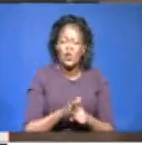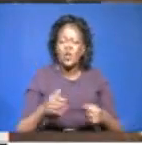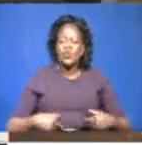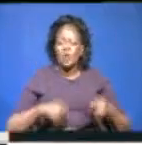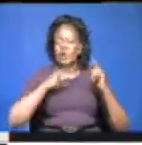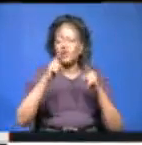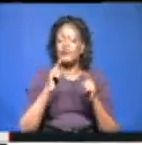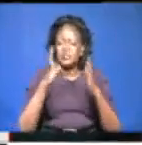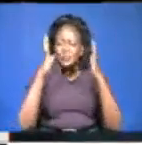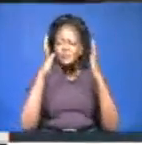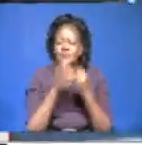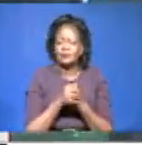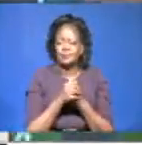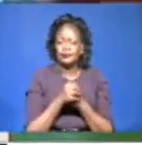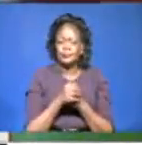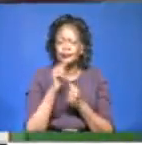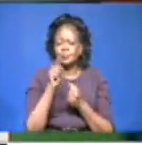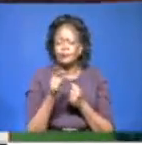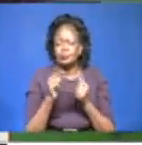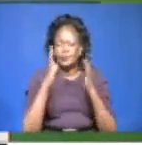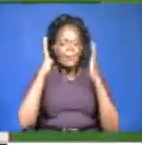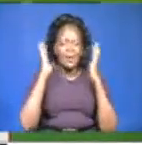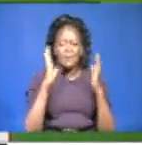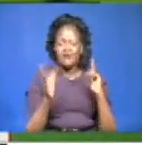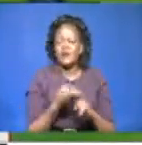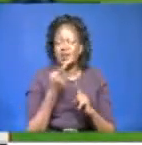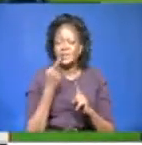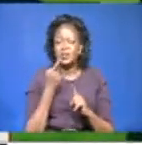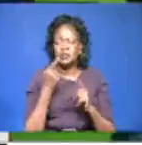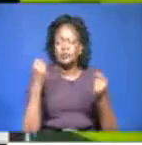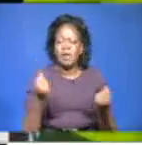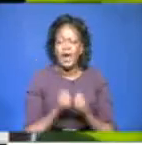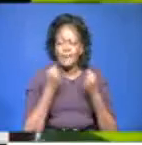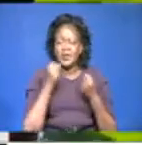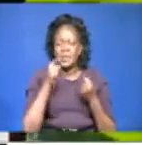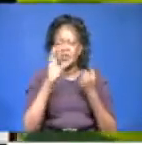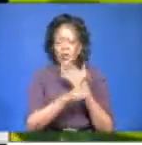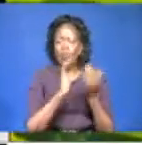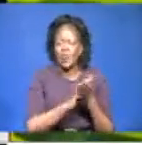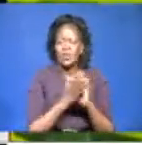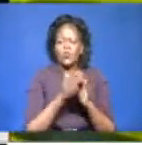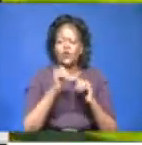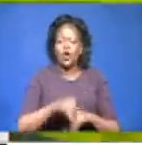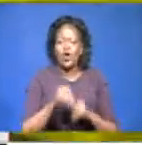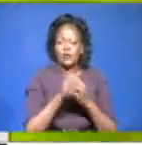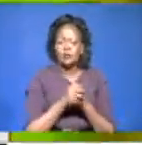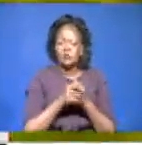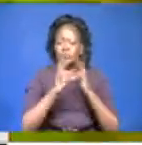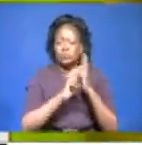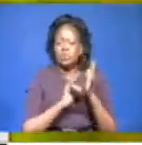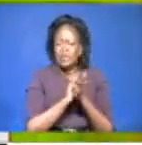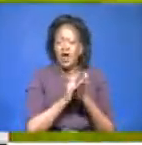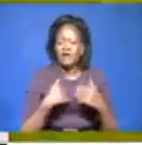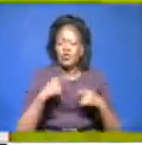za Halloween. Hii ndiyo sherehe kubwa ya kwanza kufanyika mjini humo bila kuzingatia masharti yaliyokuwa yamewekwa ya